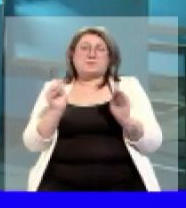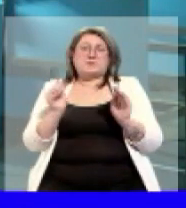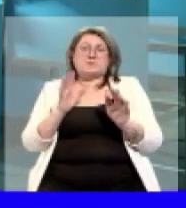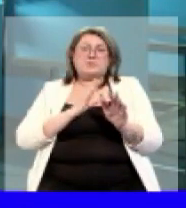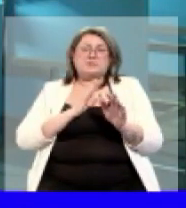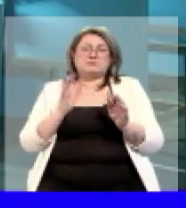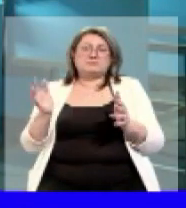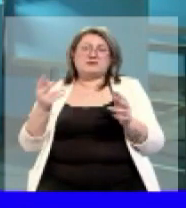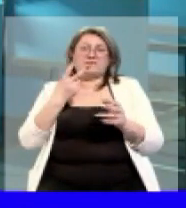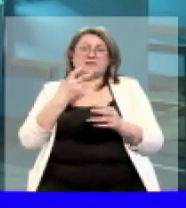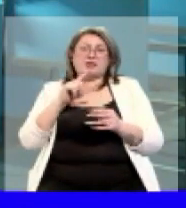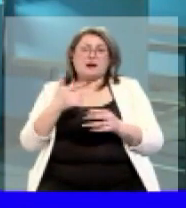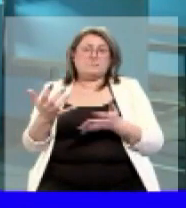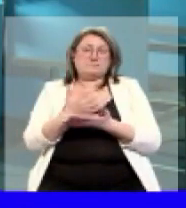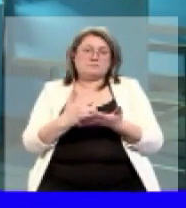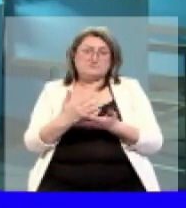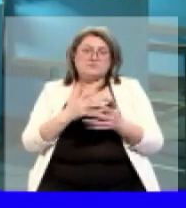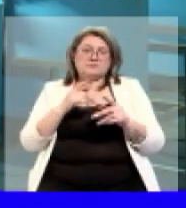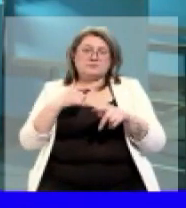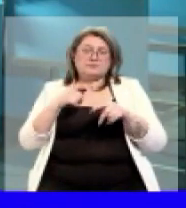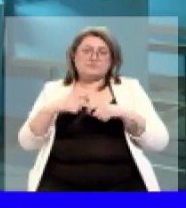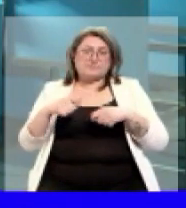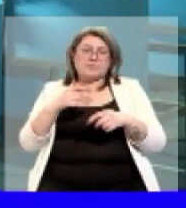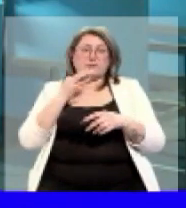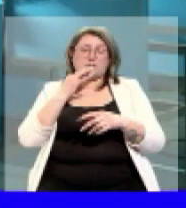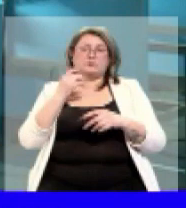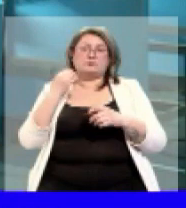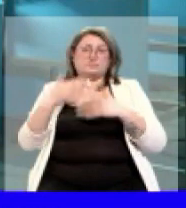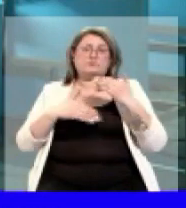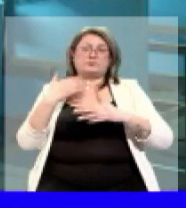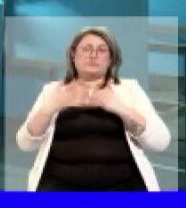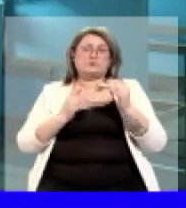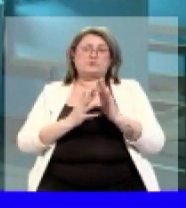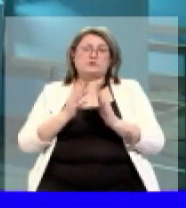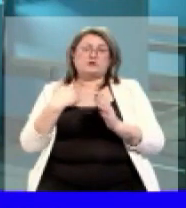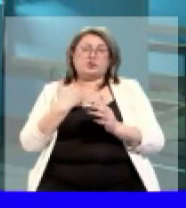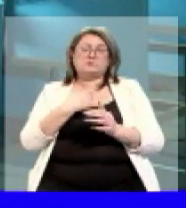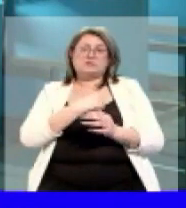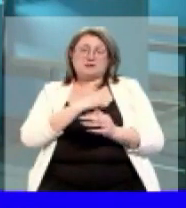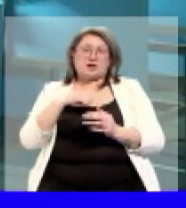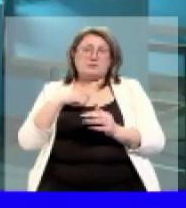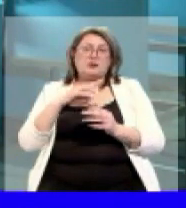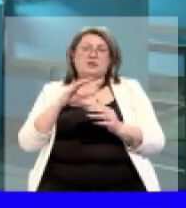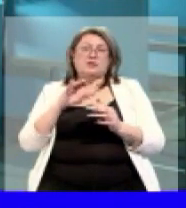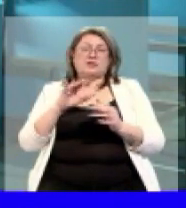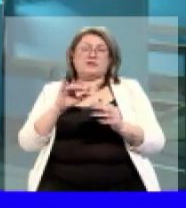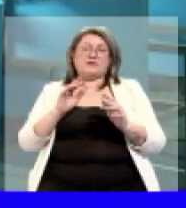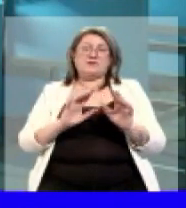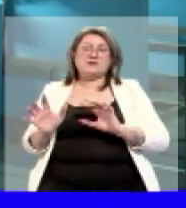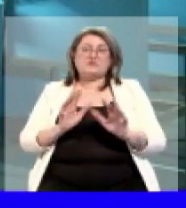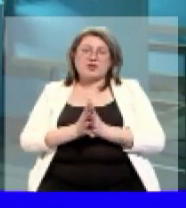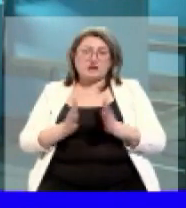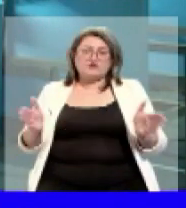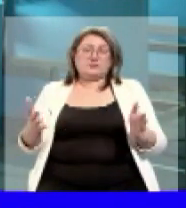200 келіге дейін өнім алып отырдық. Уақыт өткен сайын ісіміз алға басып, енді міне өзіміз өсіріп, өңдеп сату ойда бар. Барлығы жақсы болса,